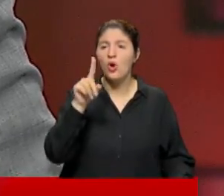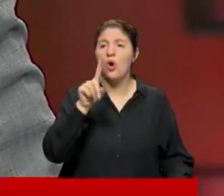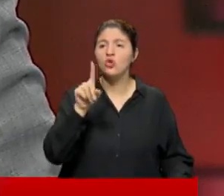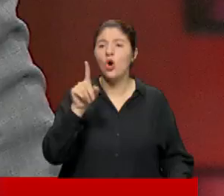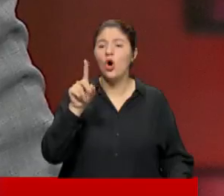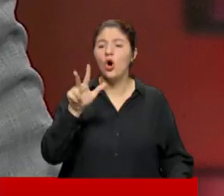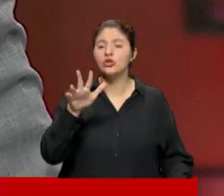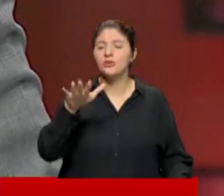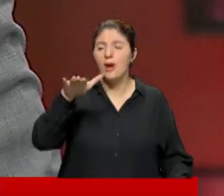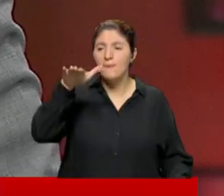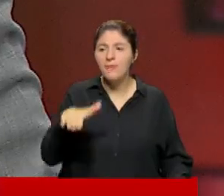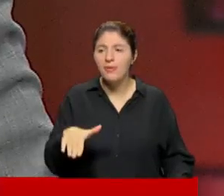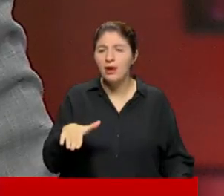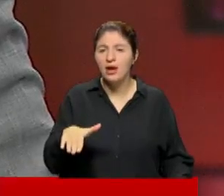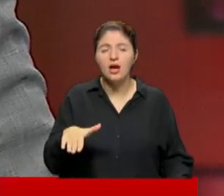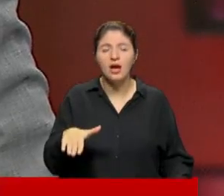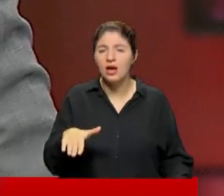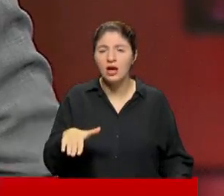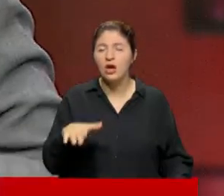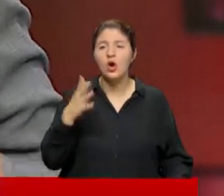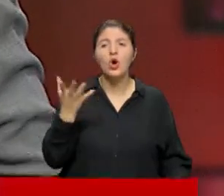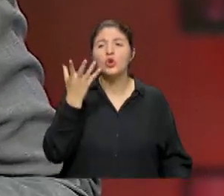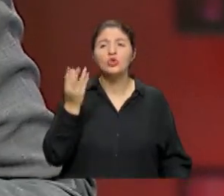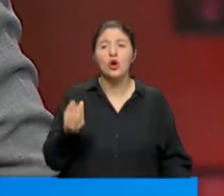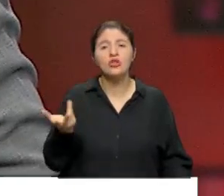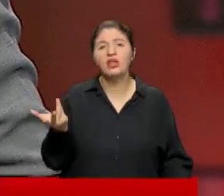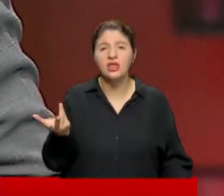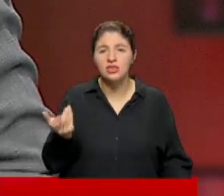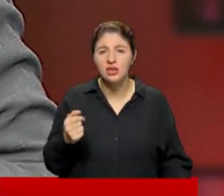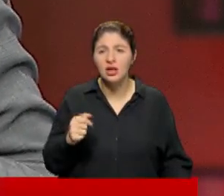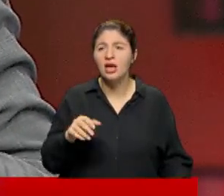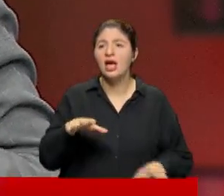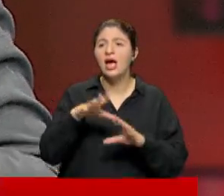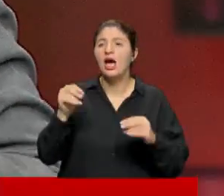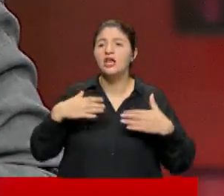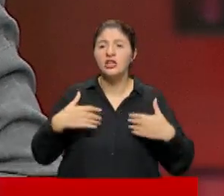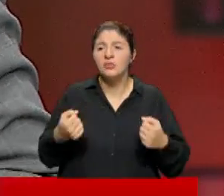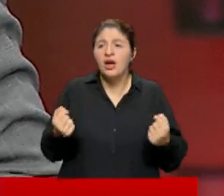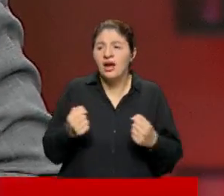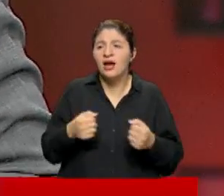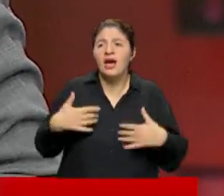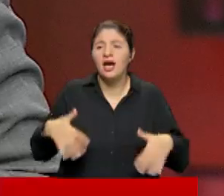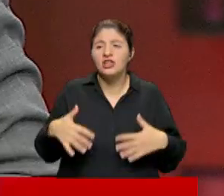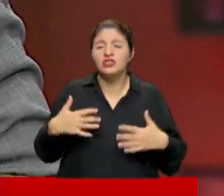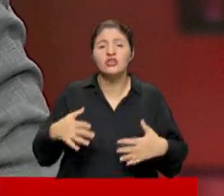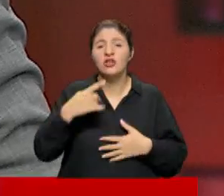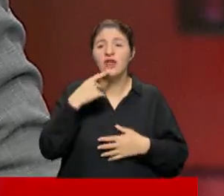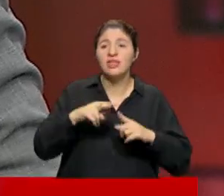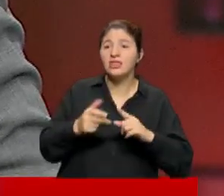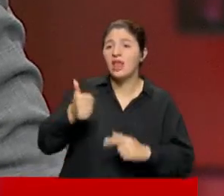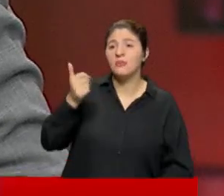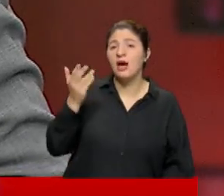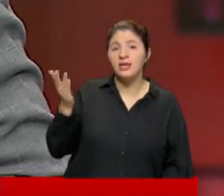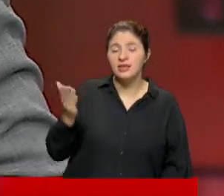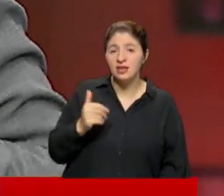35'e düşürdüğünüz Ne oldu lan her yanım tir ti titriyor heyecandan diyen